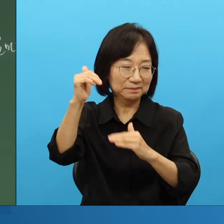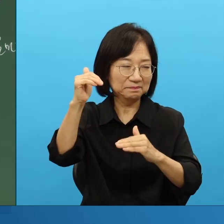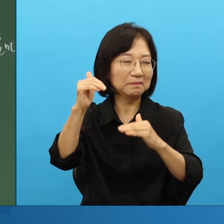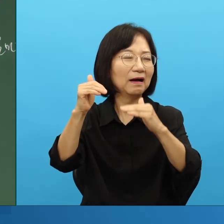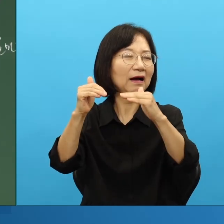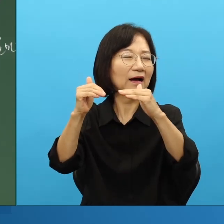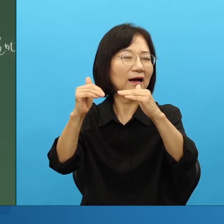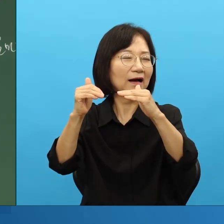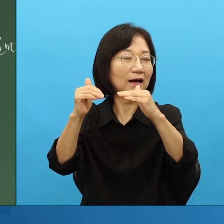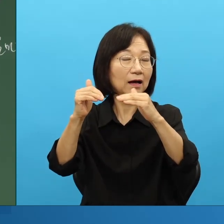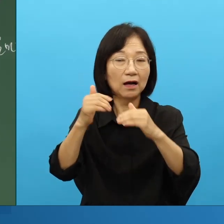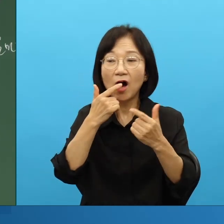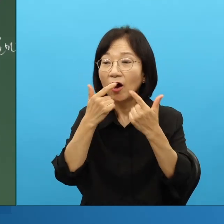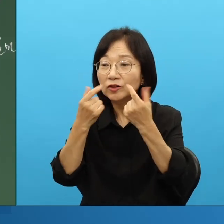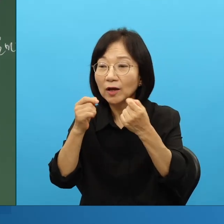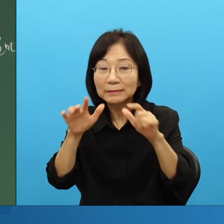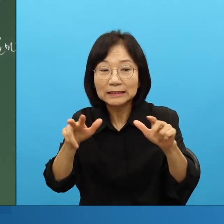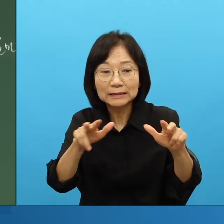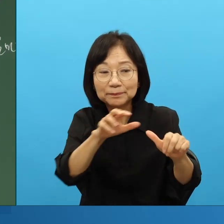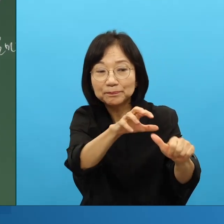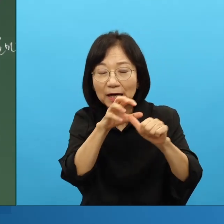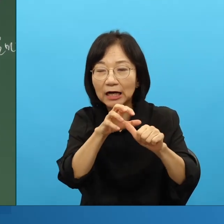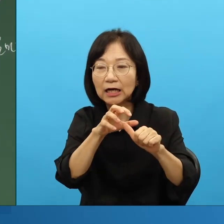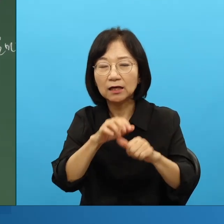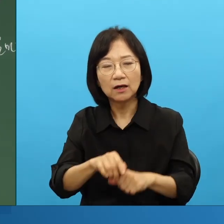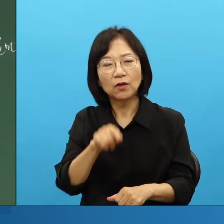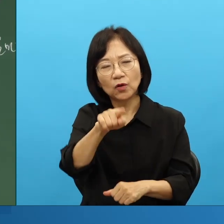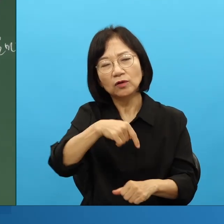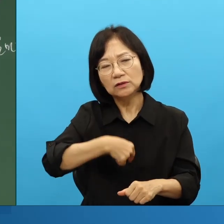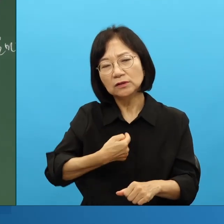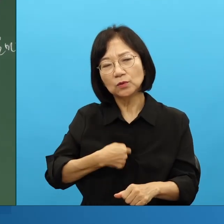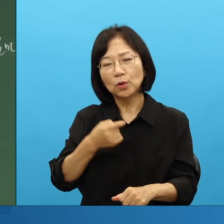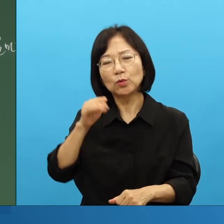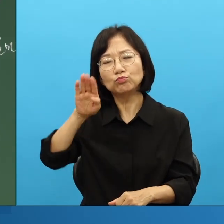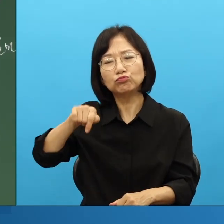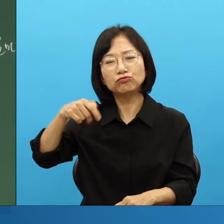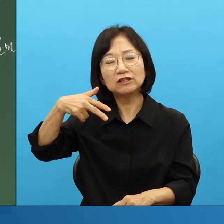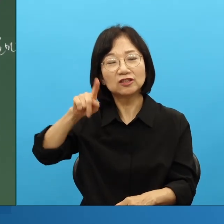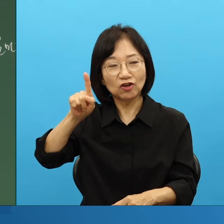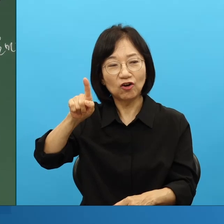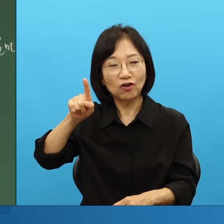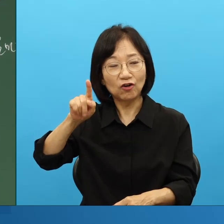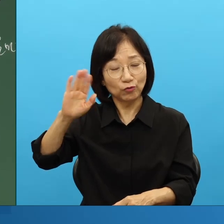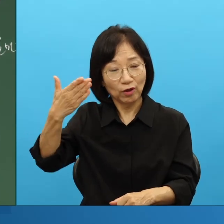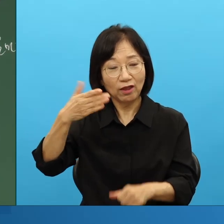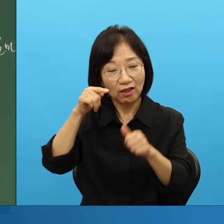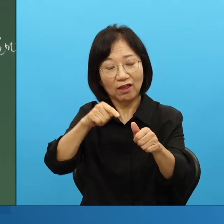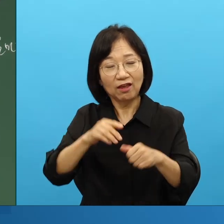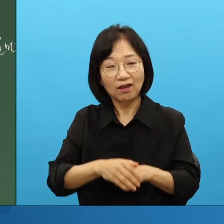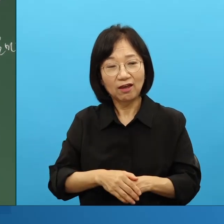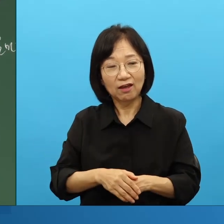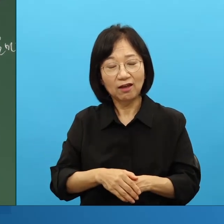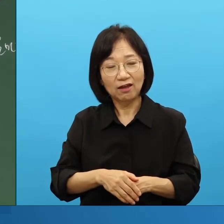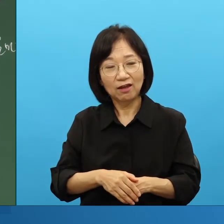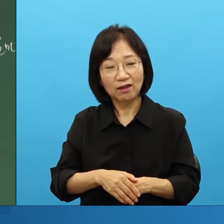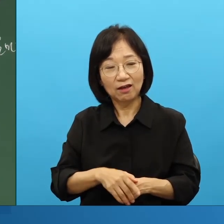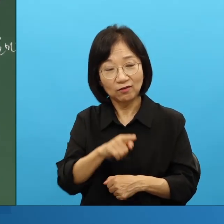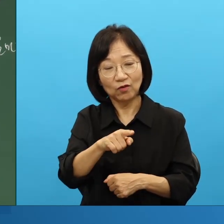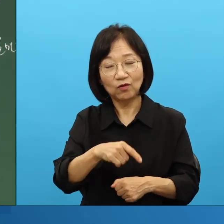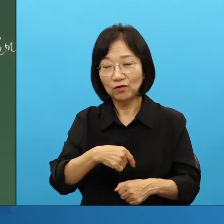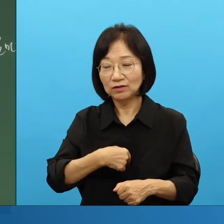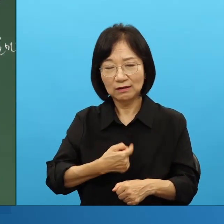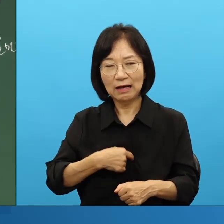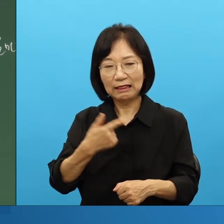되는 거야. 你成佛. 똑같아. 都是一样. 네가 내 비림이 되는 거예요. 你成为拿非利. 이게 얼마만큼 심각한지 모르고